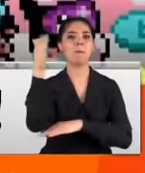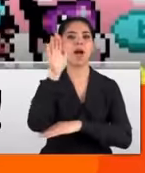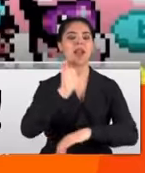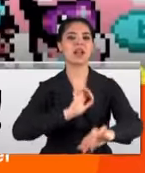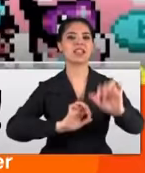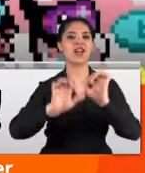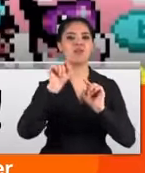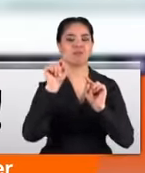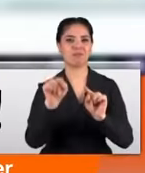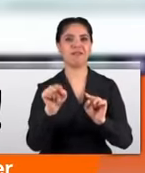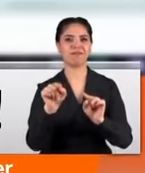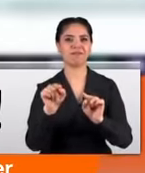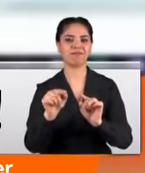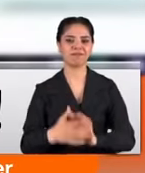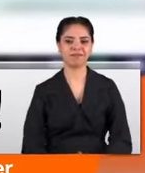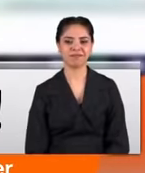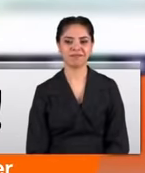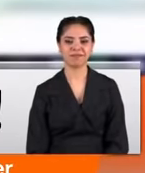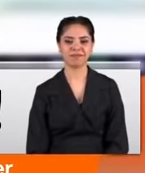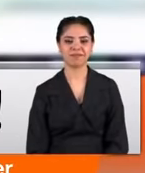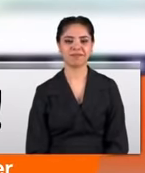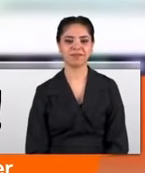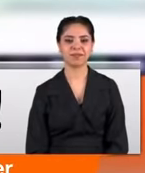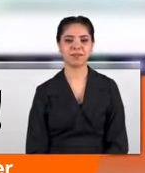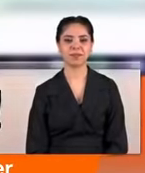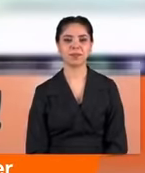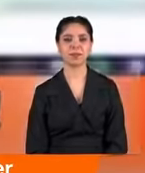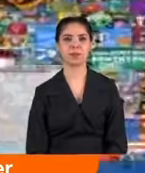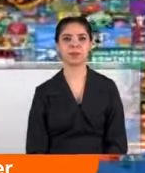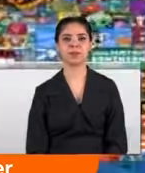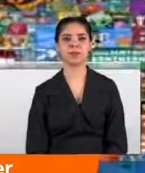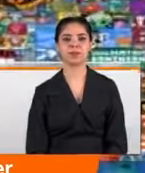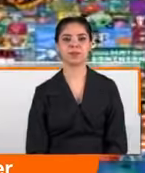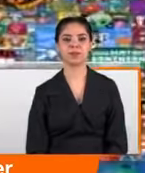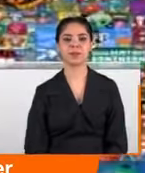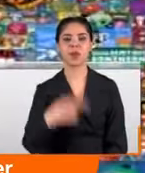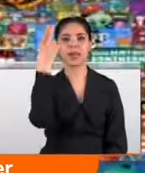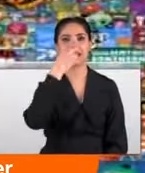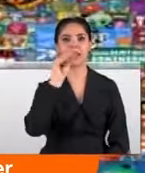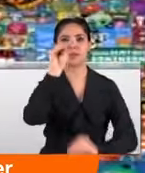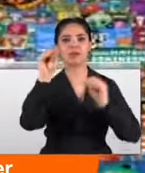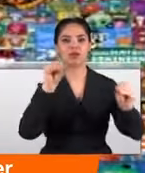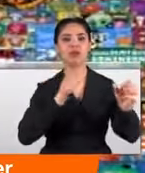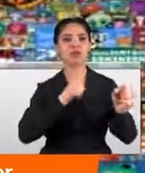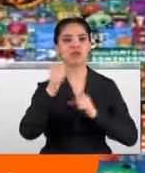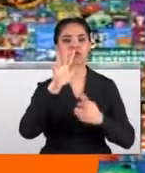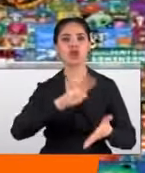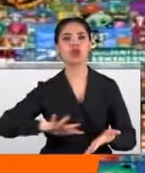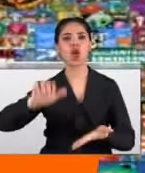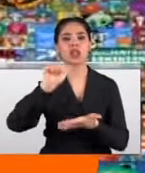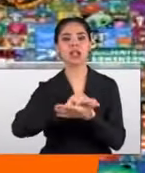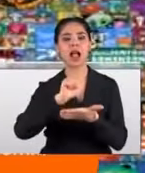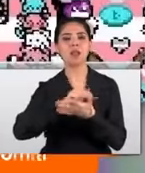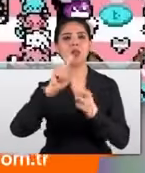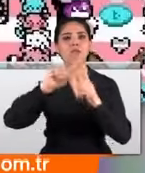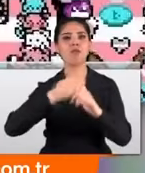Savun, savun, savun, savun, savun. Yine mi yıldıza? Haydi! Piksel piksel mücadele bir sosyal medya platformunun